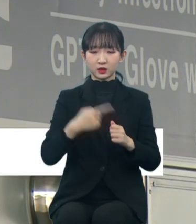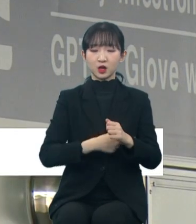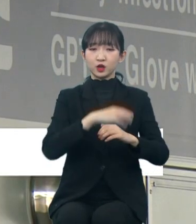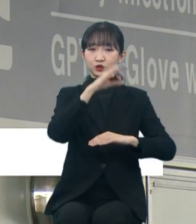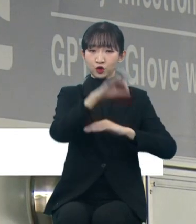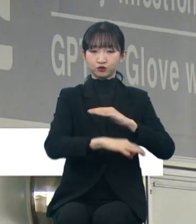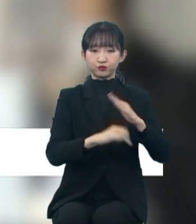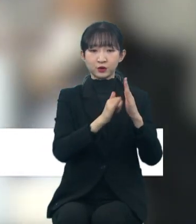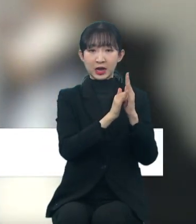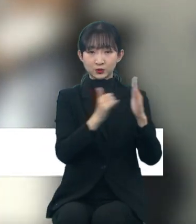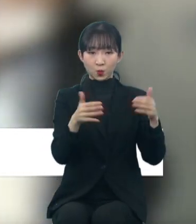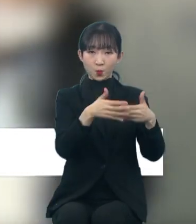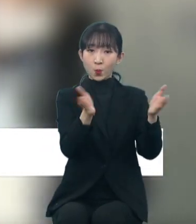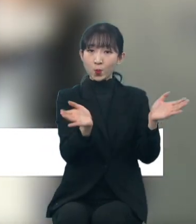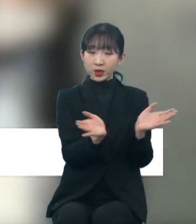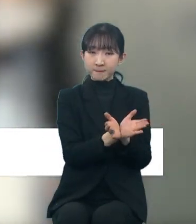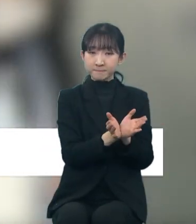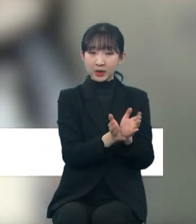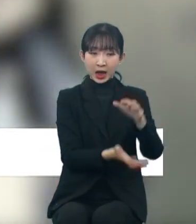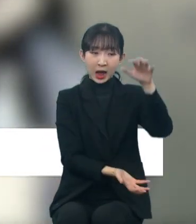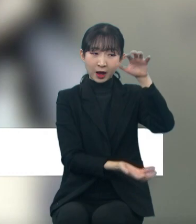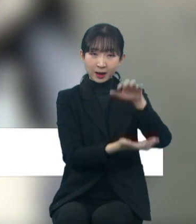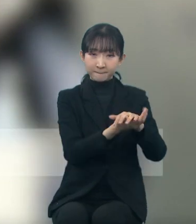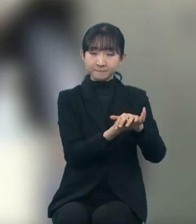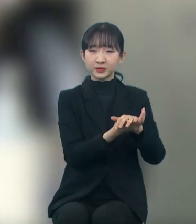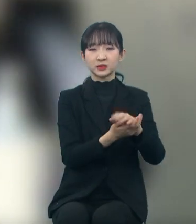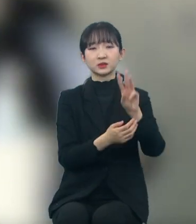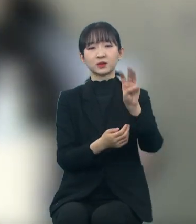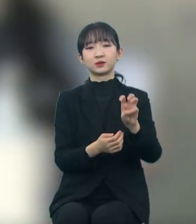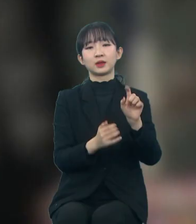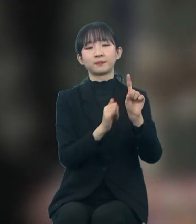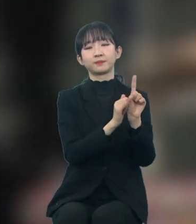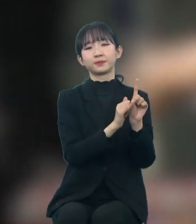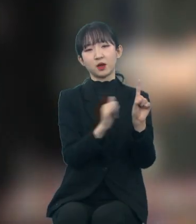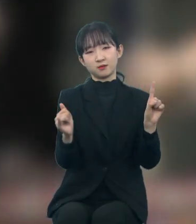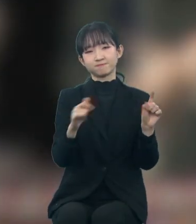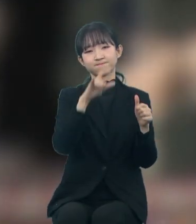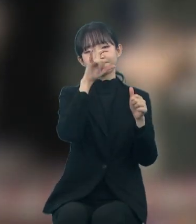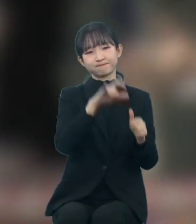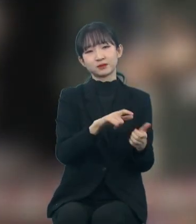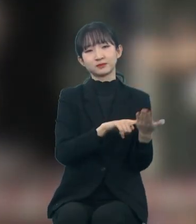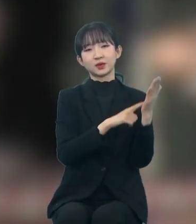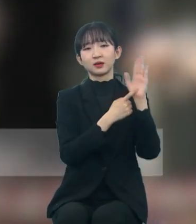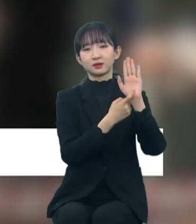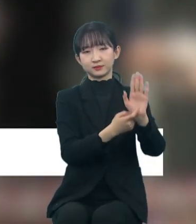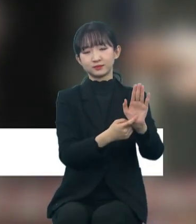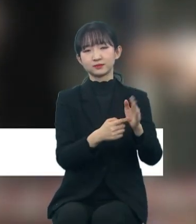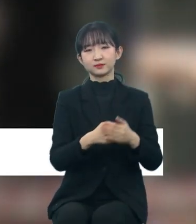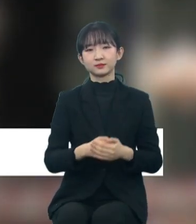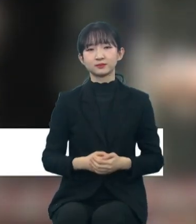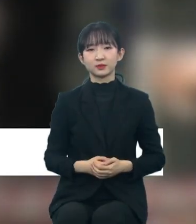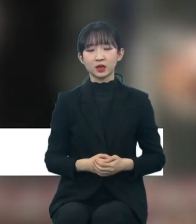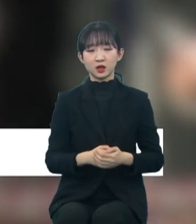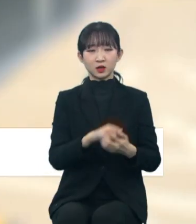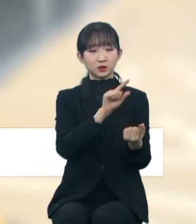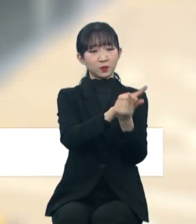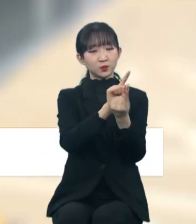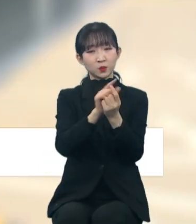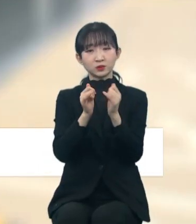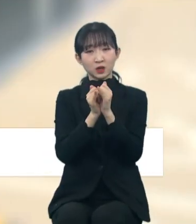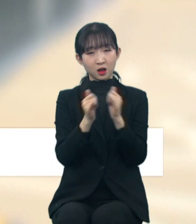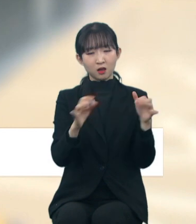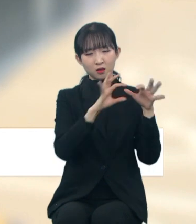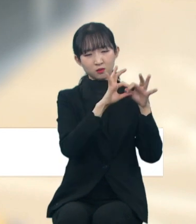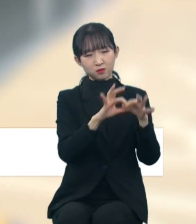지인 모임 관련 누적 확진자는 31명으로 늘었습니다. 확진자 접촉자들의 추가 확진도